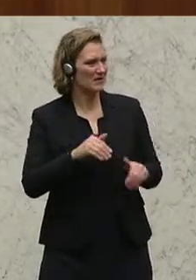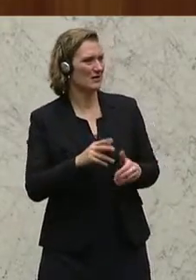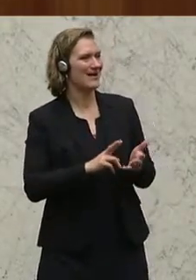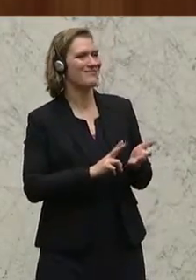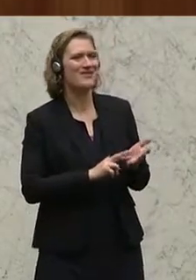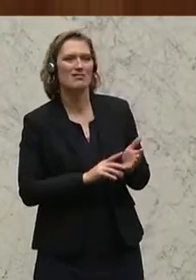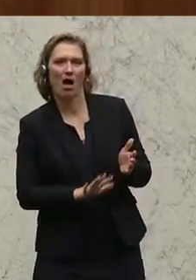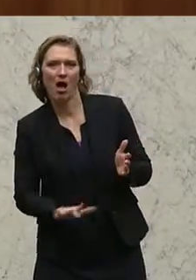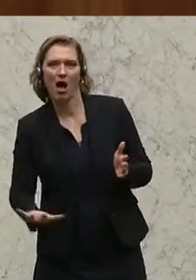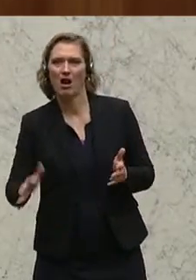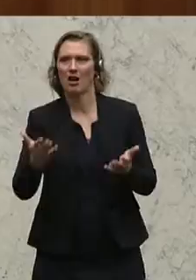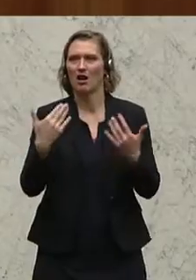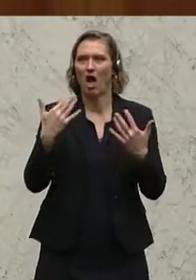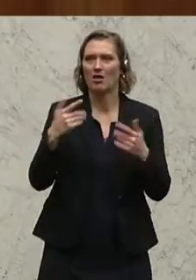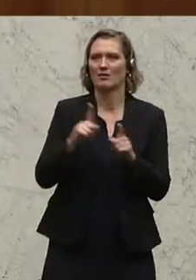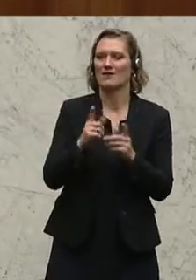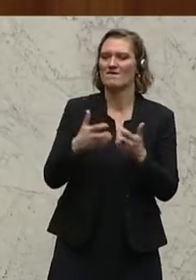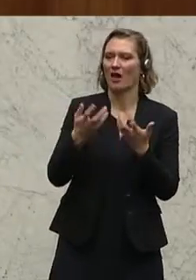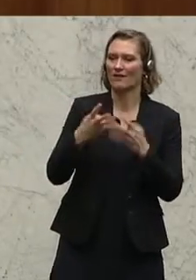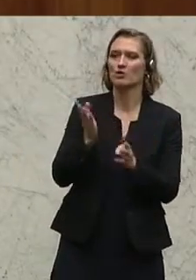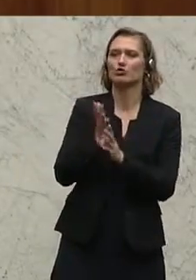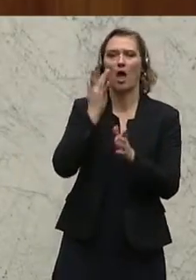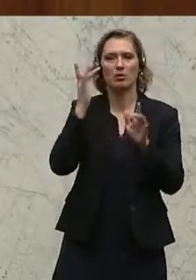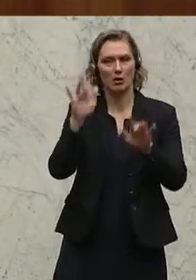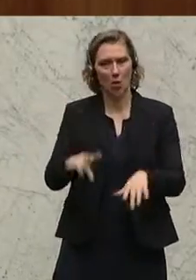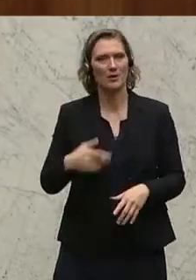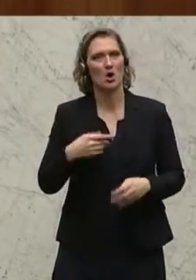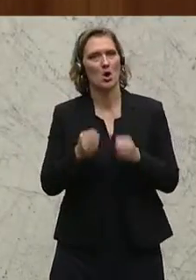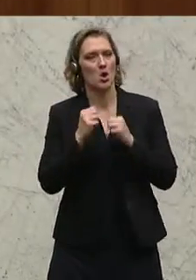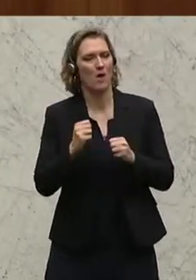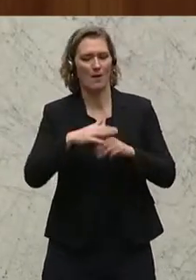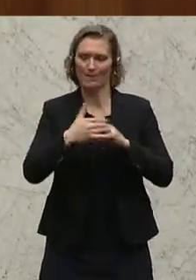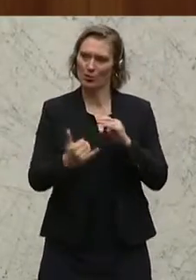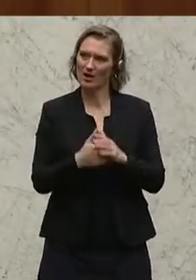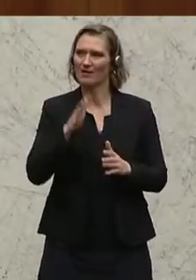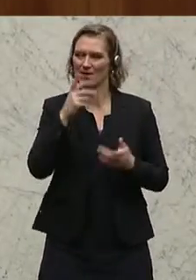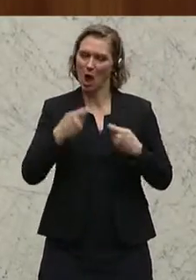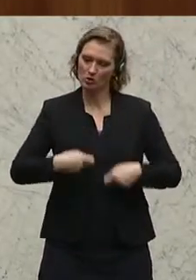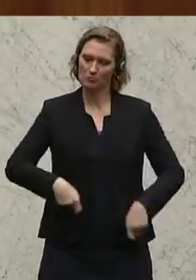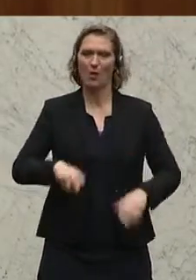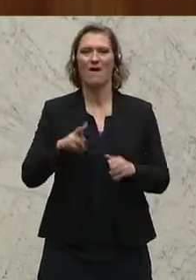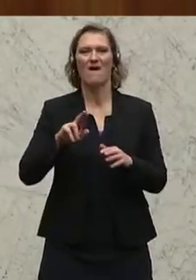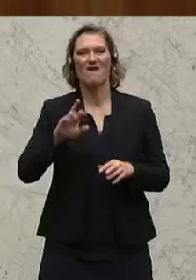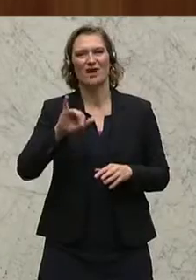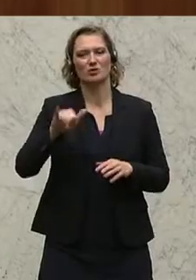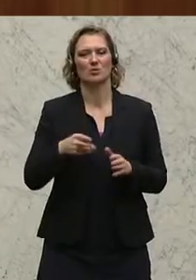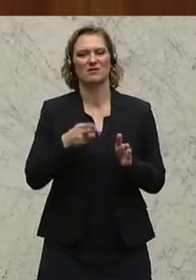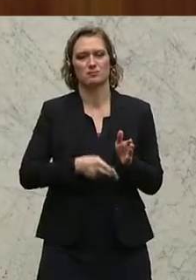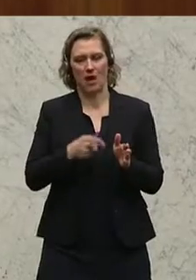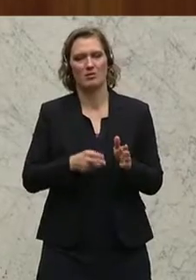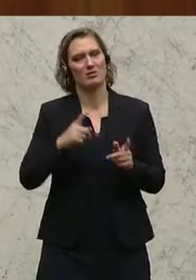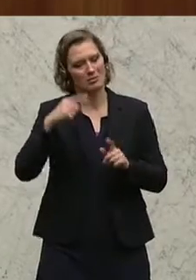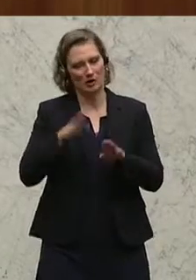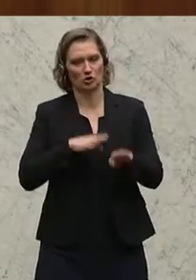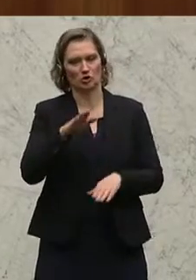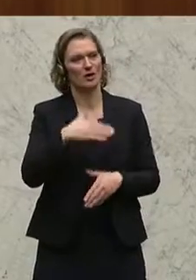der ländlichen Region des Waldviertels ist angekommen. Ich hoffe, das Projekt Ausbau der Franz-Josefs-Bahn ist das nächste größte Errungenschaft.